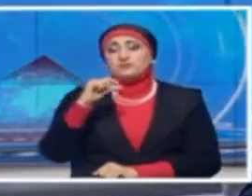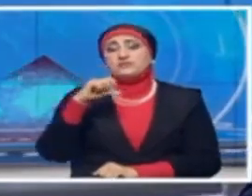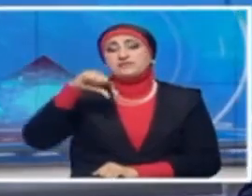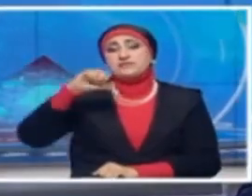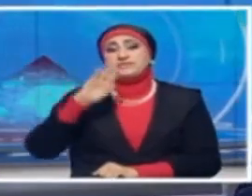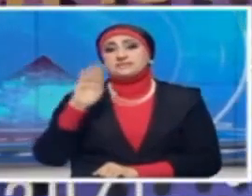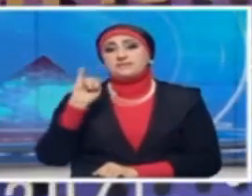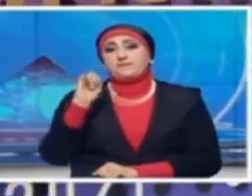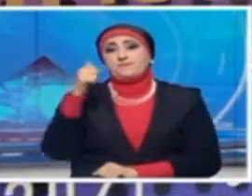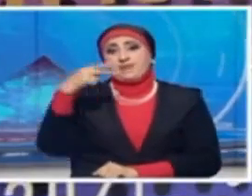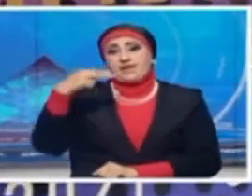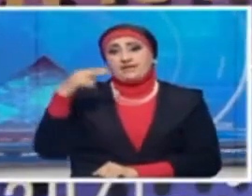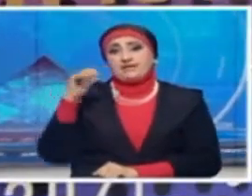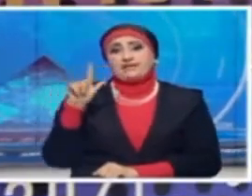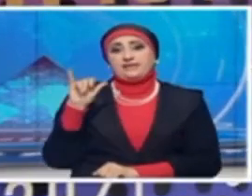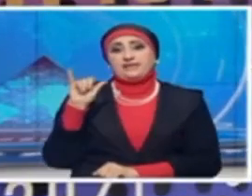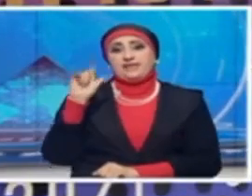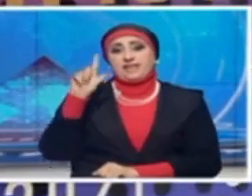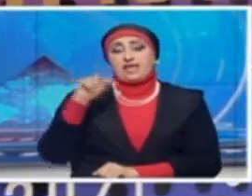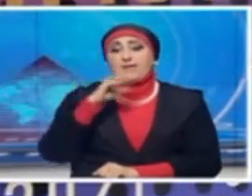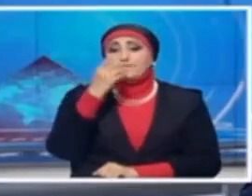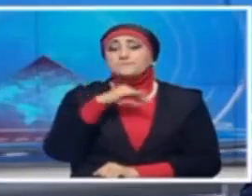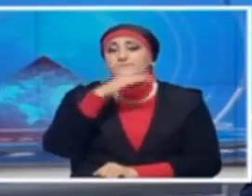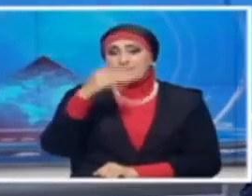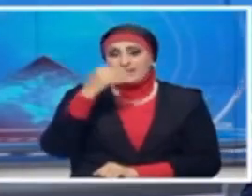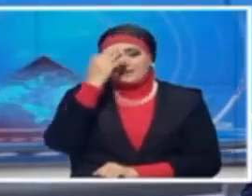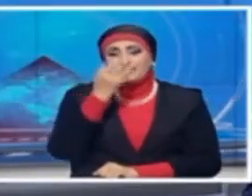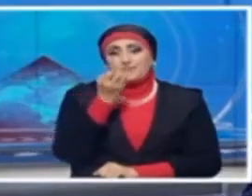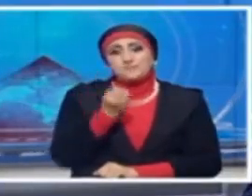محمود إسماعيل. محمود، بعد مساء الخير،